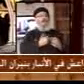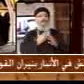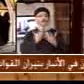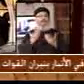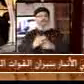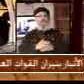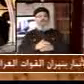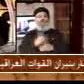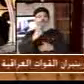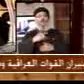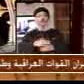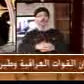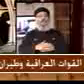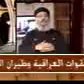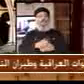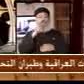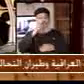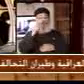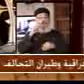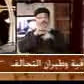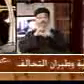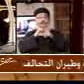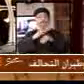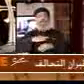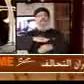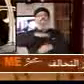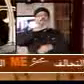معناها امتلاء أحشاء الإنسان من الرحمة.